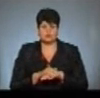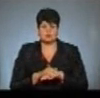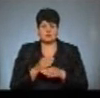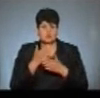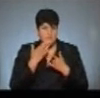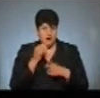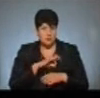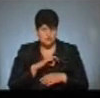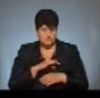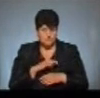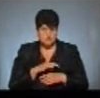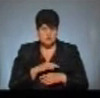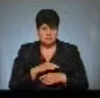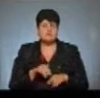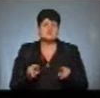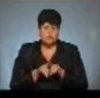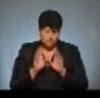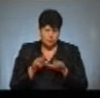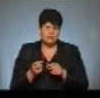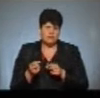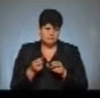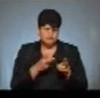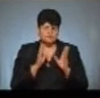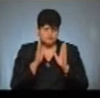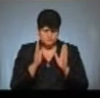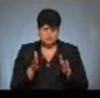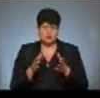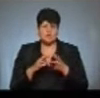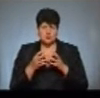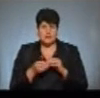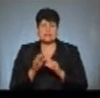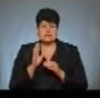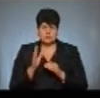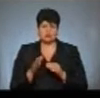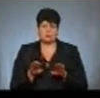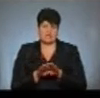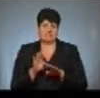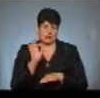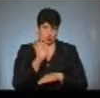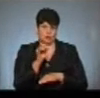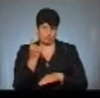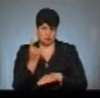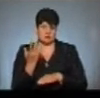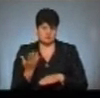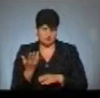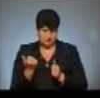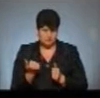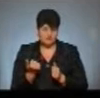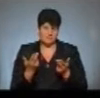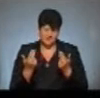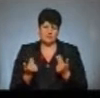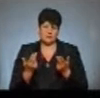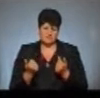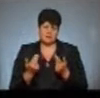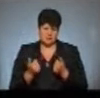ними абітурієнта, все одно він буде вилучений і його результати будуть прирівняні нулю або одиниці, як ми чули. Саме так,